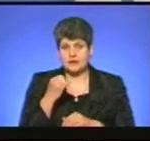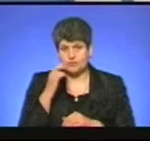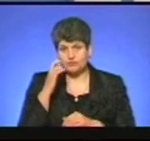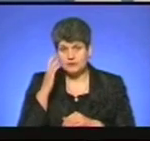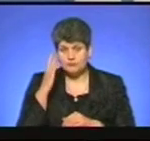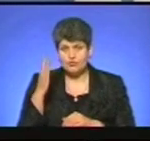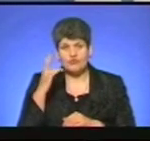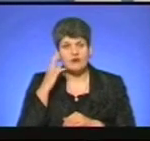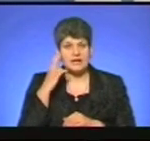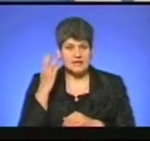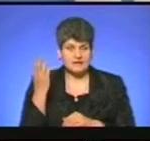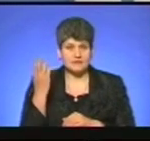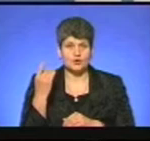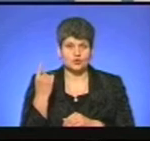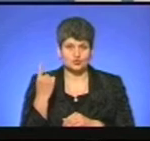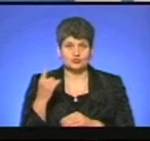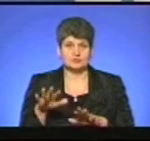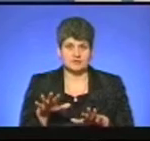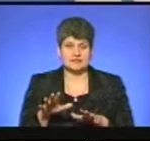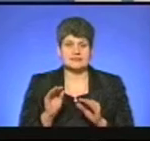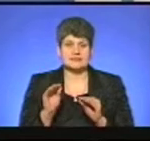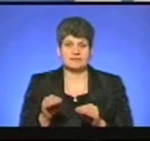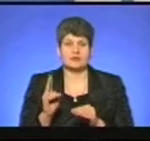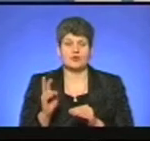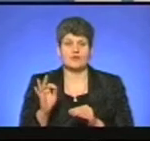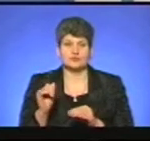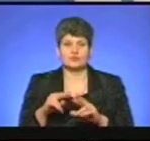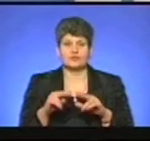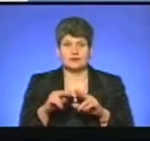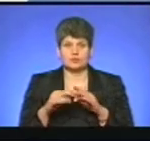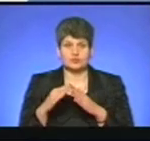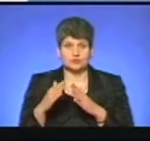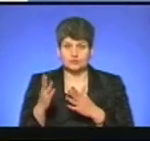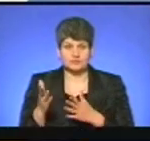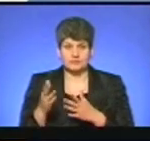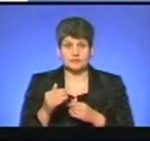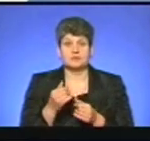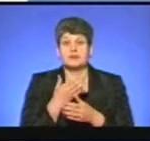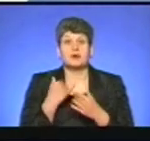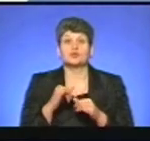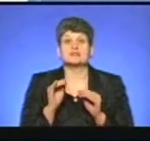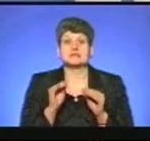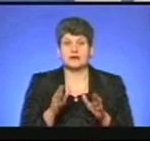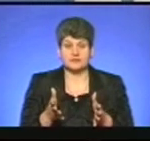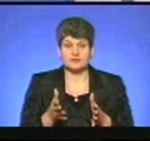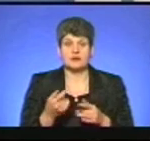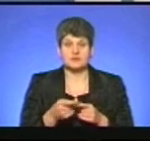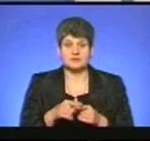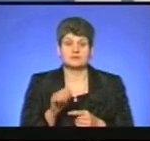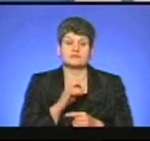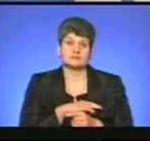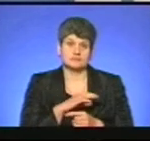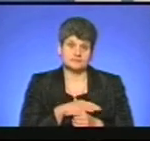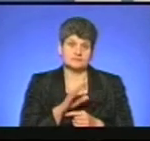Богу, в Києві одну з локацій, де ставили ковзанку, забудували будинком. Їм ковзанку тепер немає куди ставити. І ми цим скористалися,